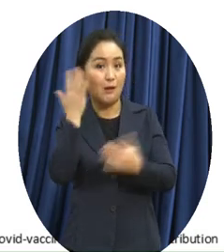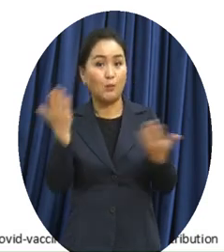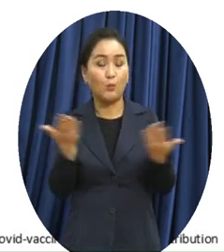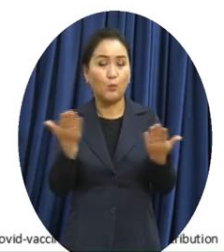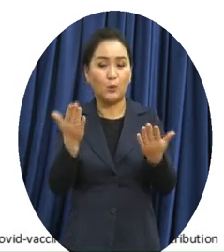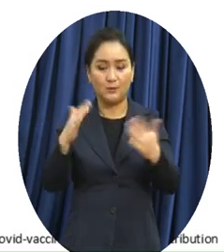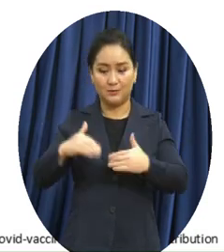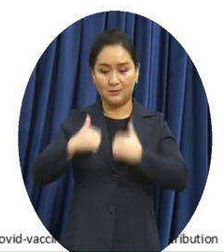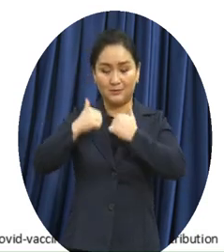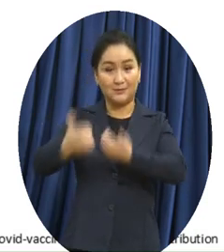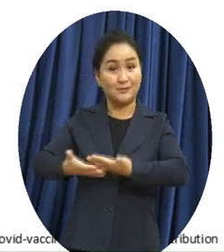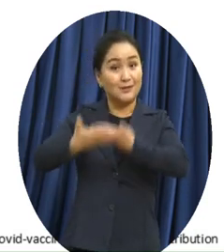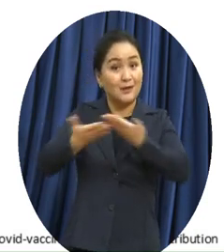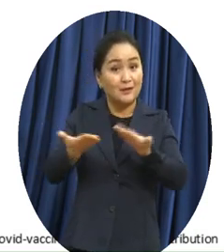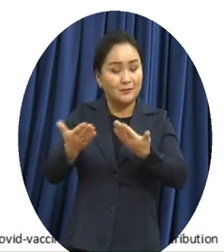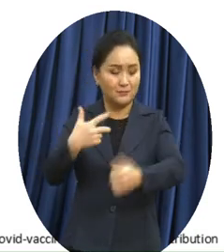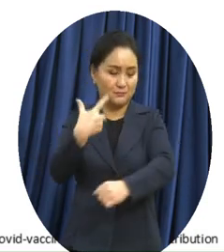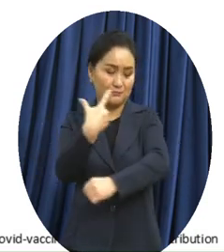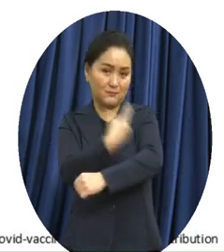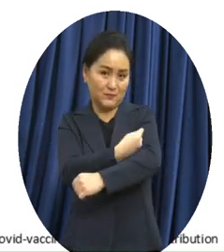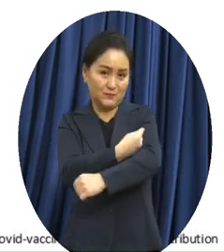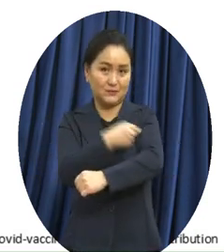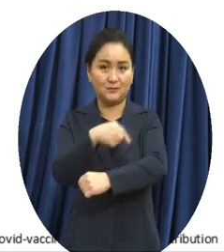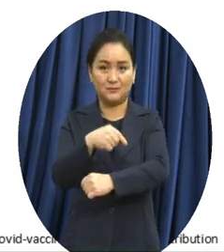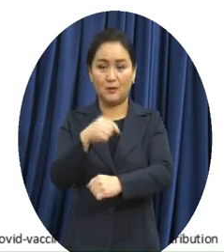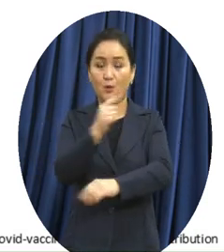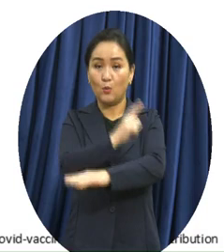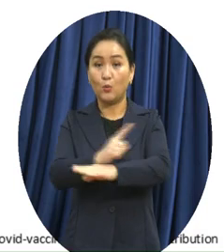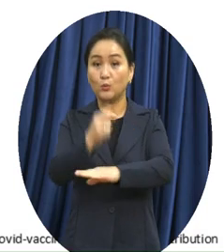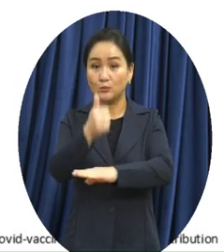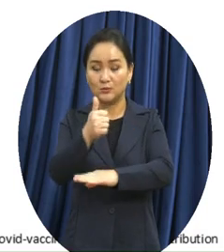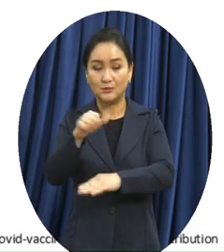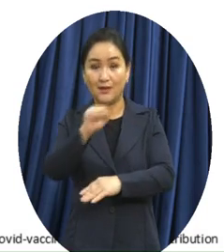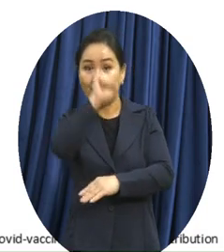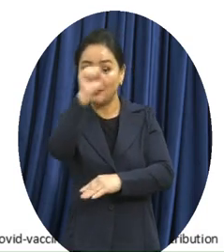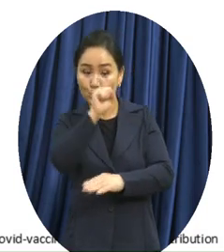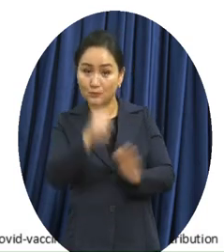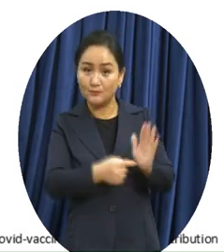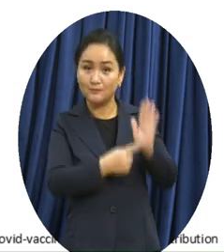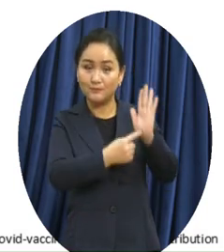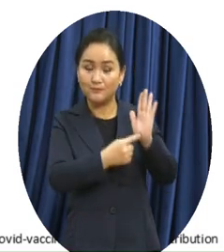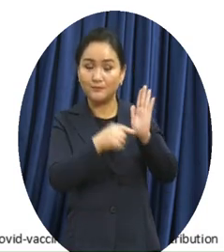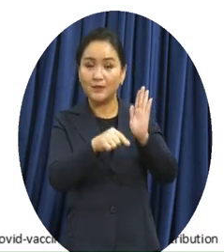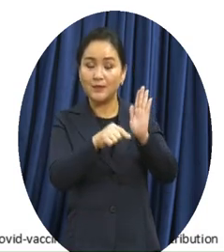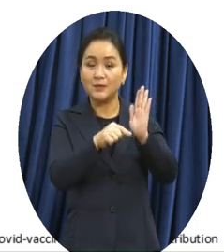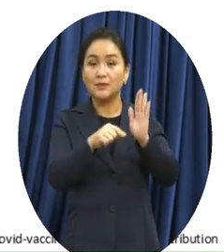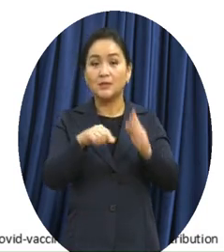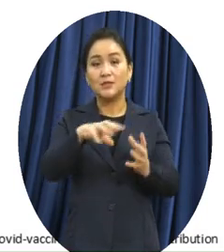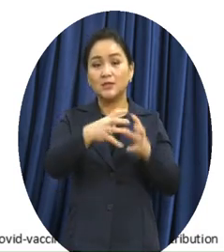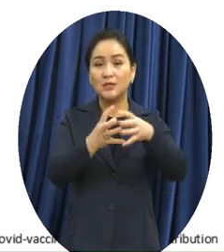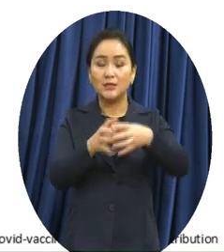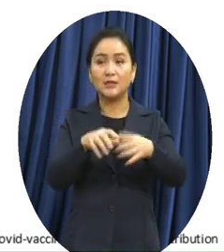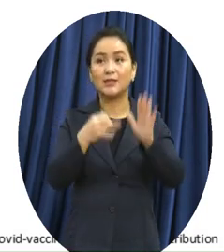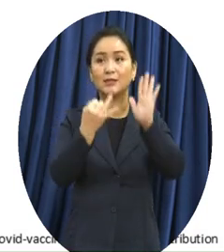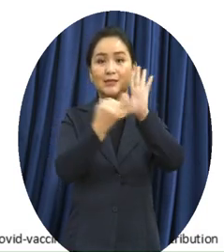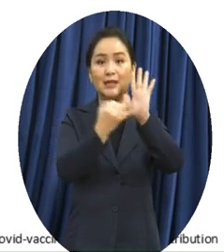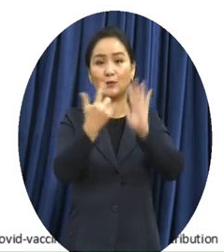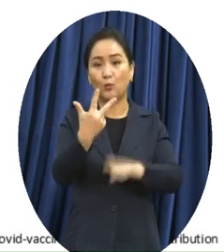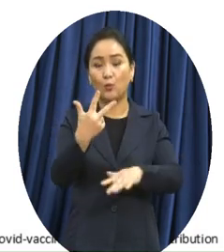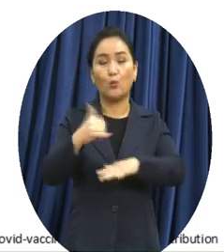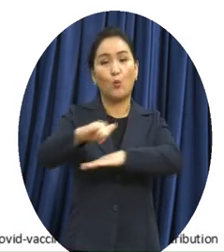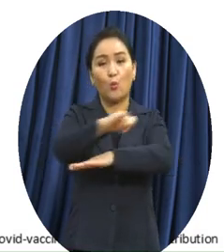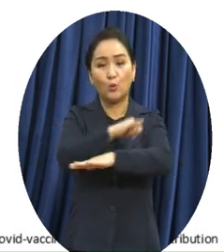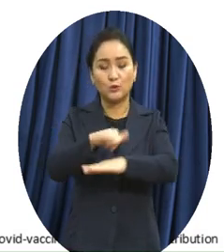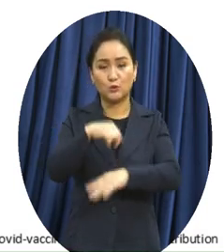бол дархлаажуулалт буюу ковидын эсрэг вакцины асуудал байгаа. За, ингээд дэлхийн 73 улс